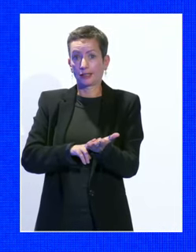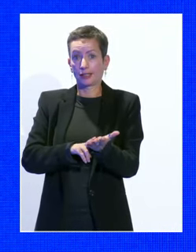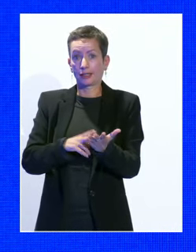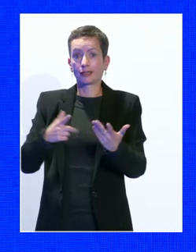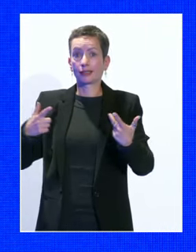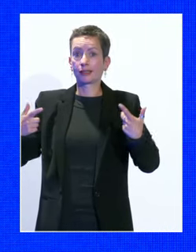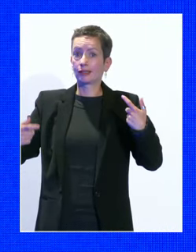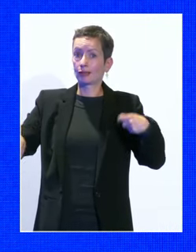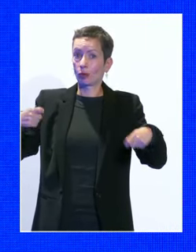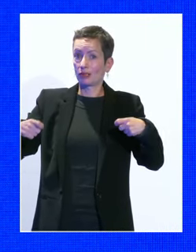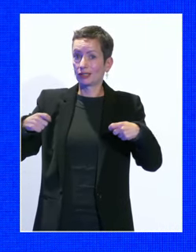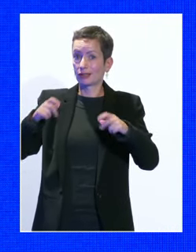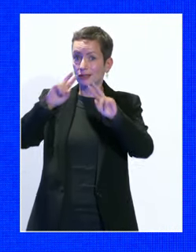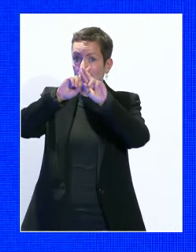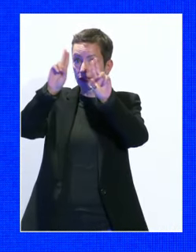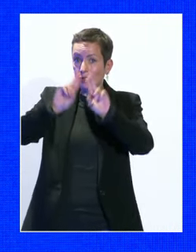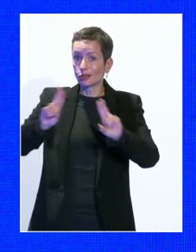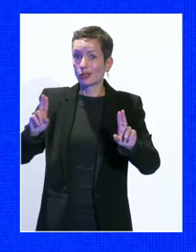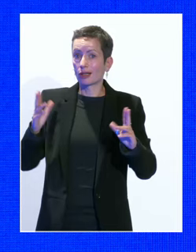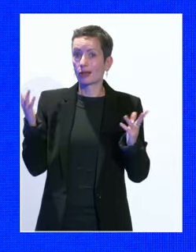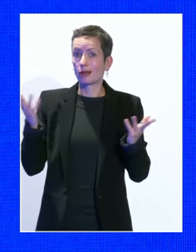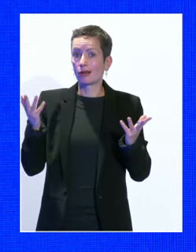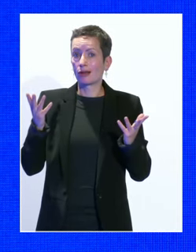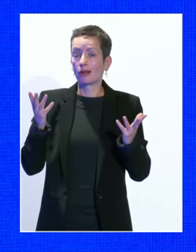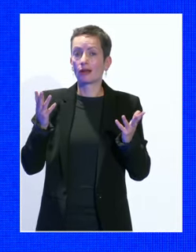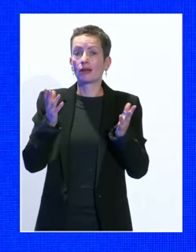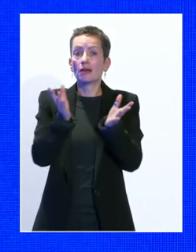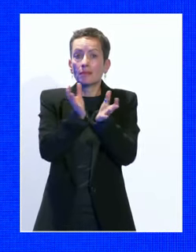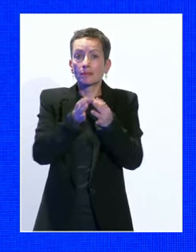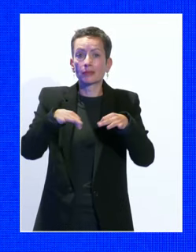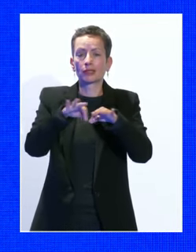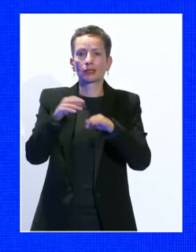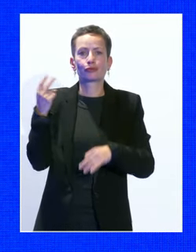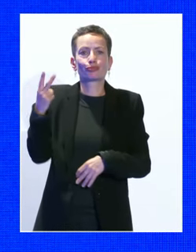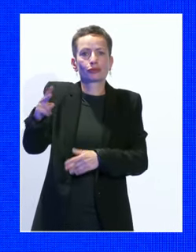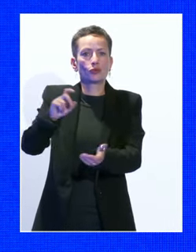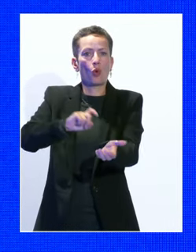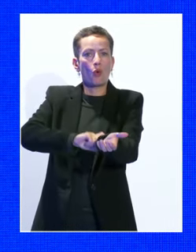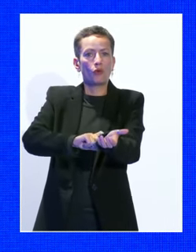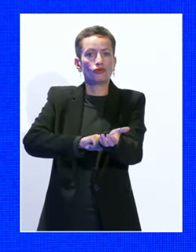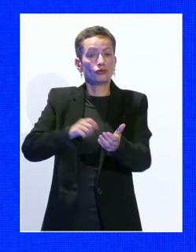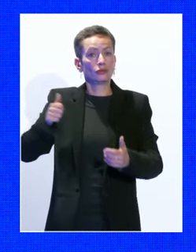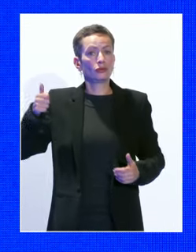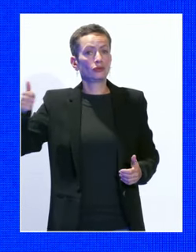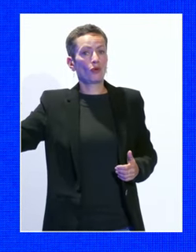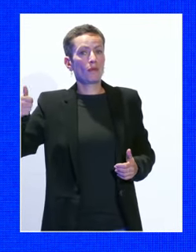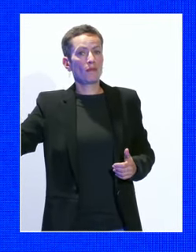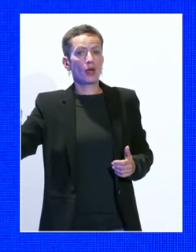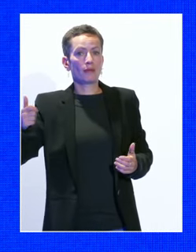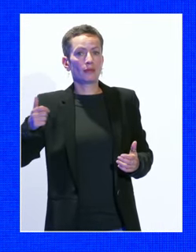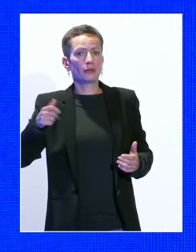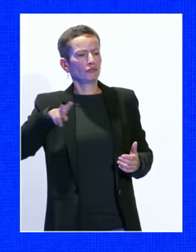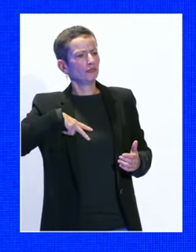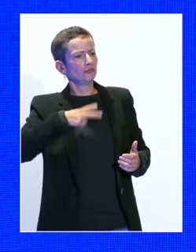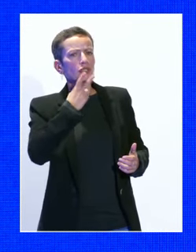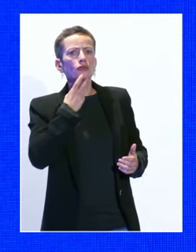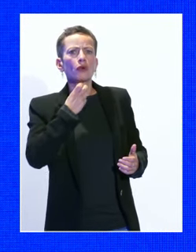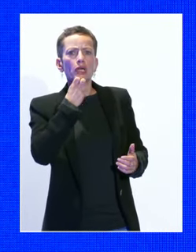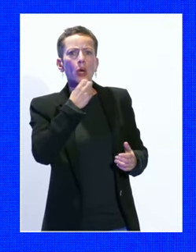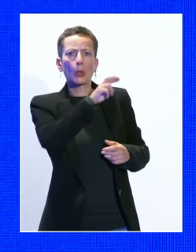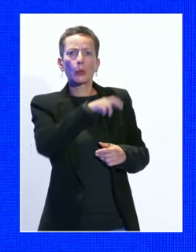diplomatique internationale que les pays d'origine refusent de reprendre leurs